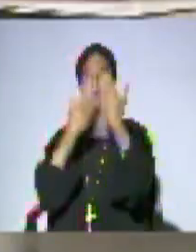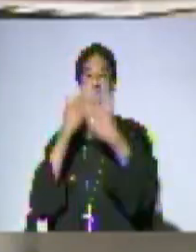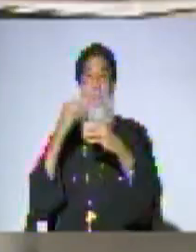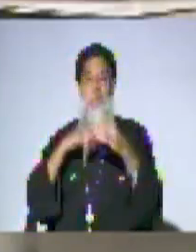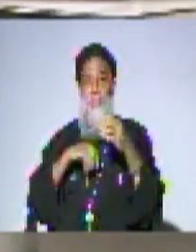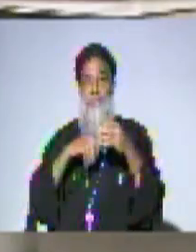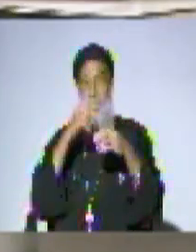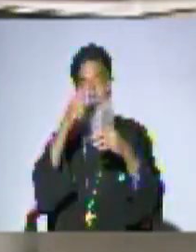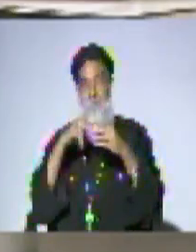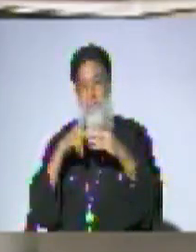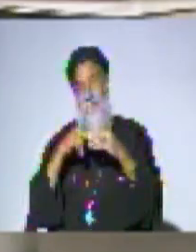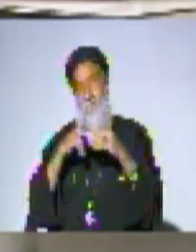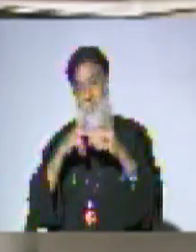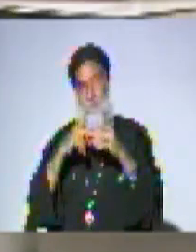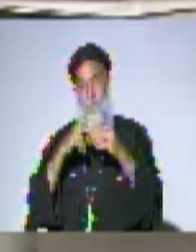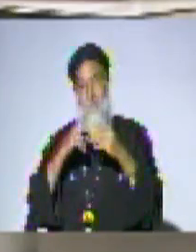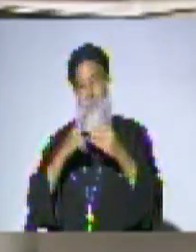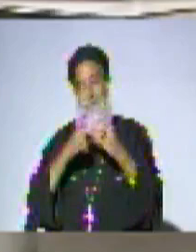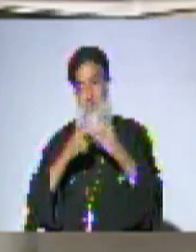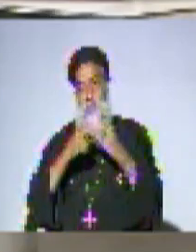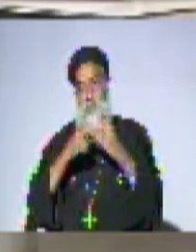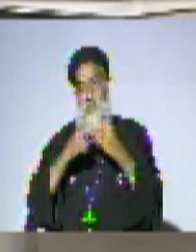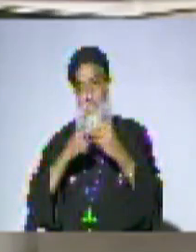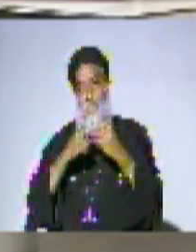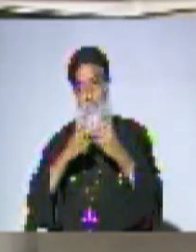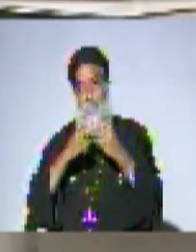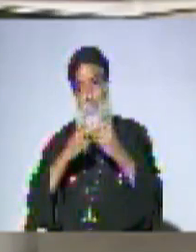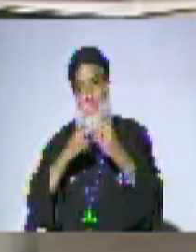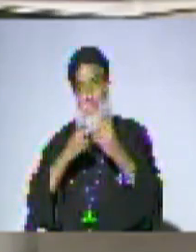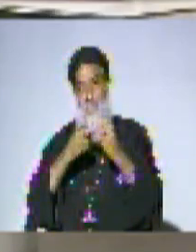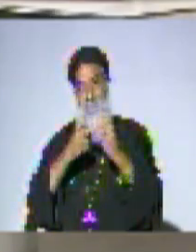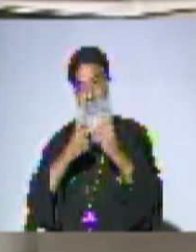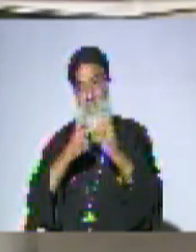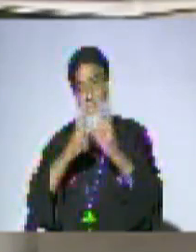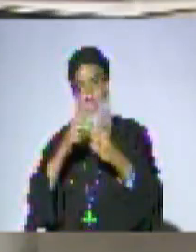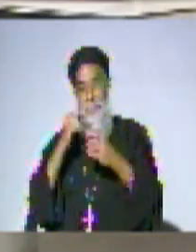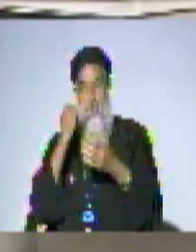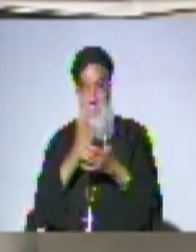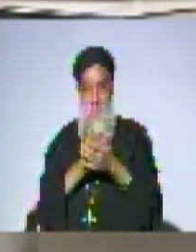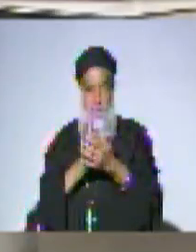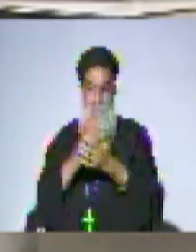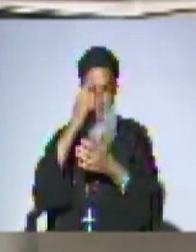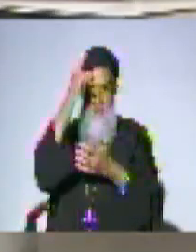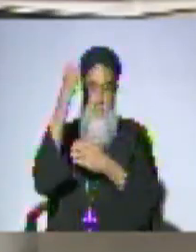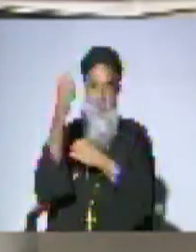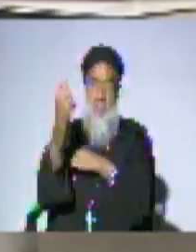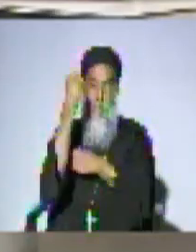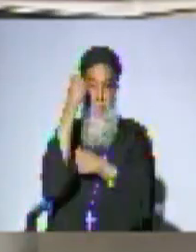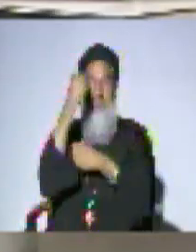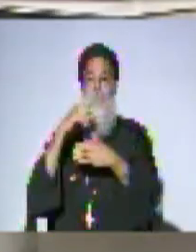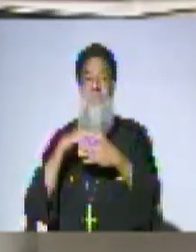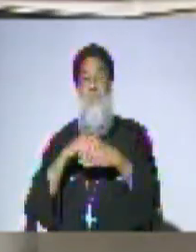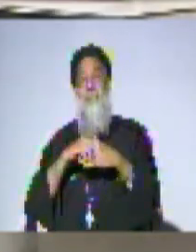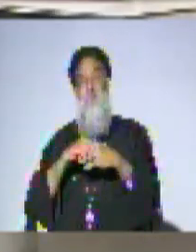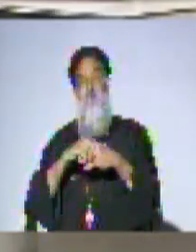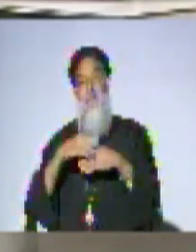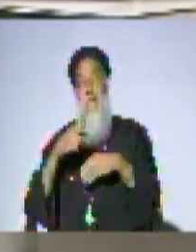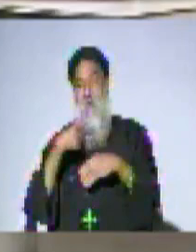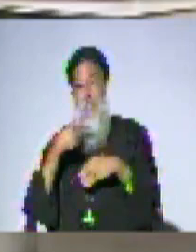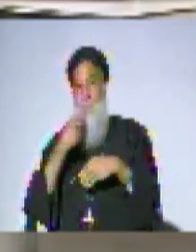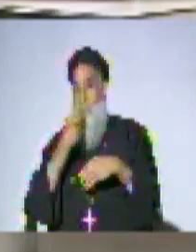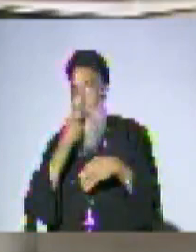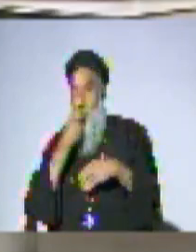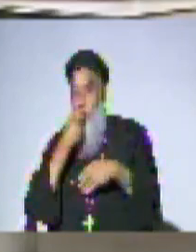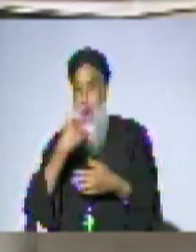احنا خدنا قبل كده أيها الرب إله القوات. إله القوات هنا لقب من